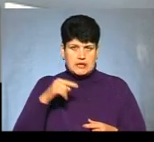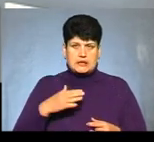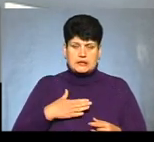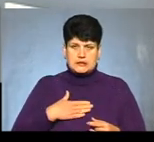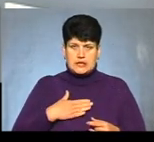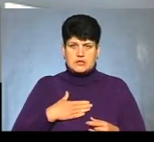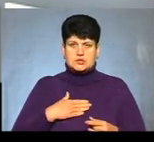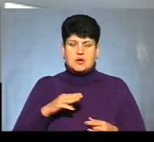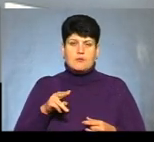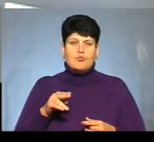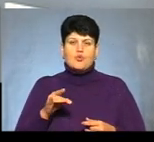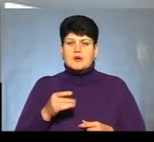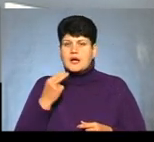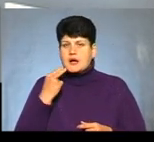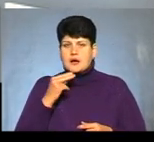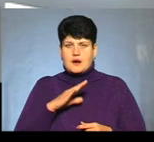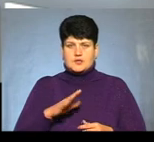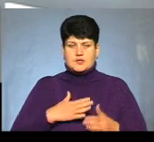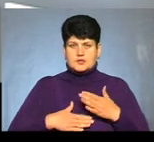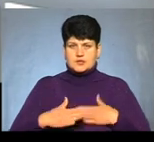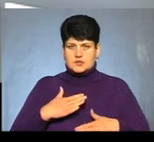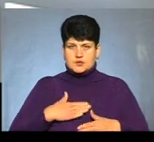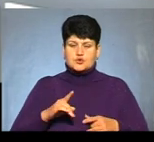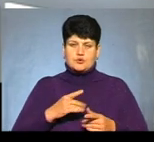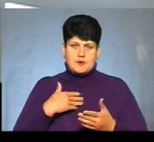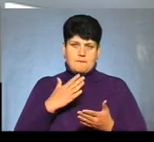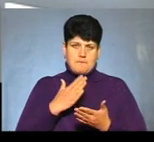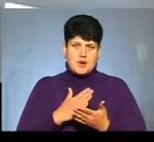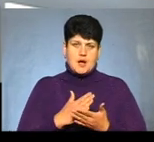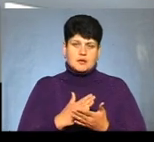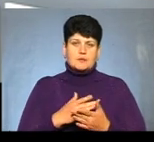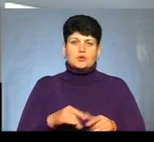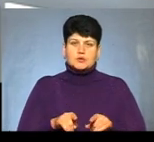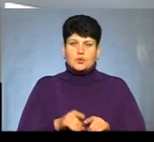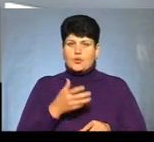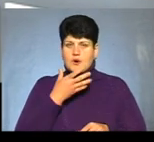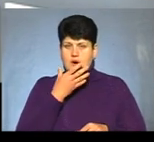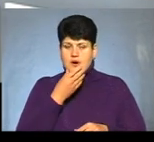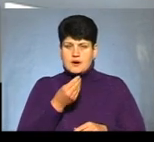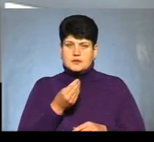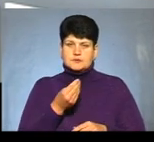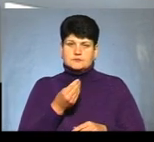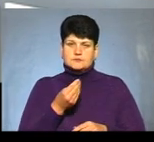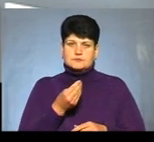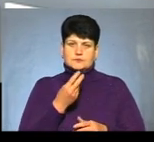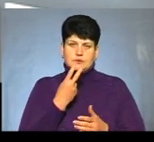знають. І наша публіка є найкраща. Тішимось, що ми маємо таку